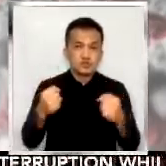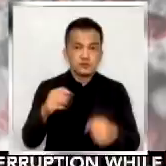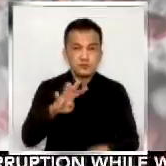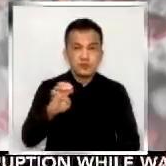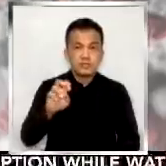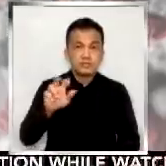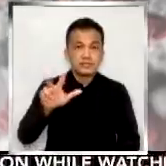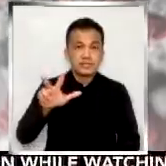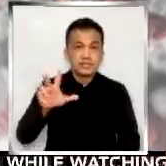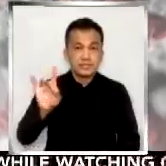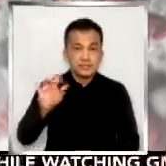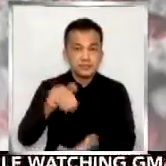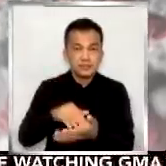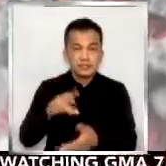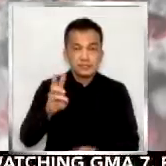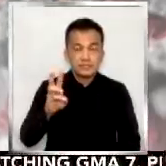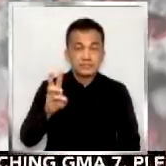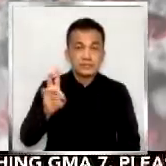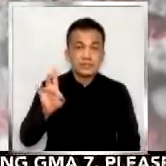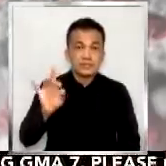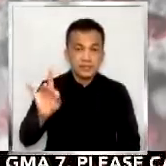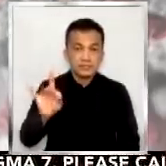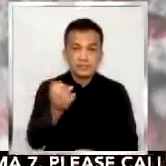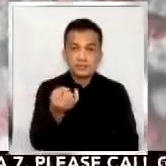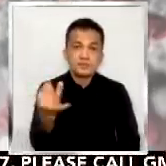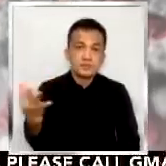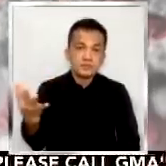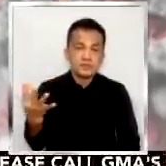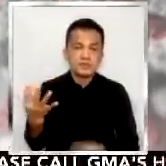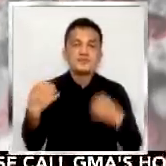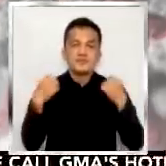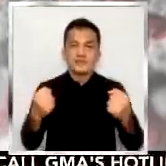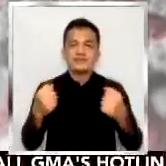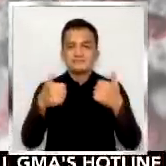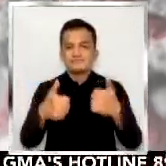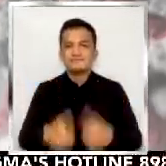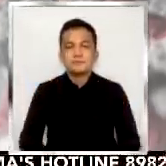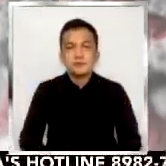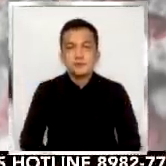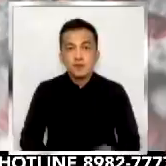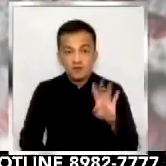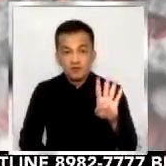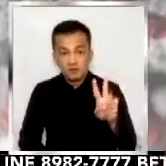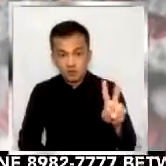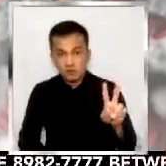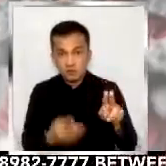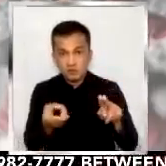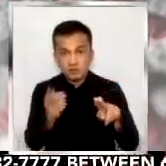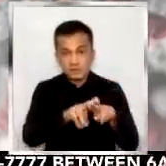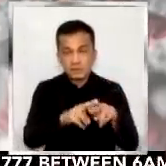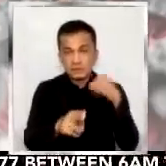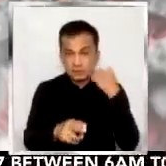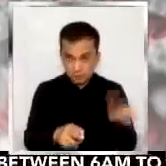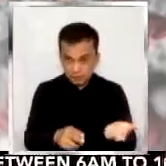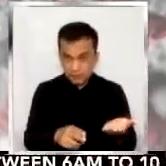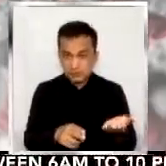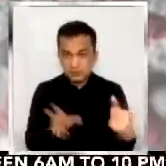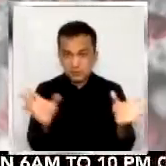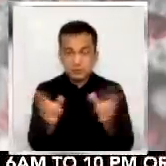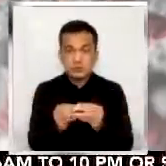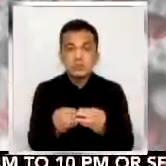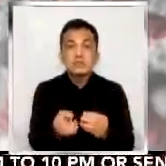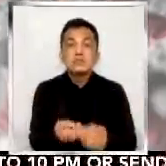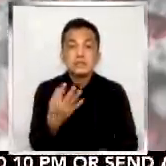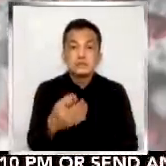438,678 na ang bilang ng mga gumaling. 42 ang nadagdag sa mga nasawi para sa kabuuang bilang na